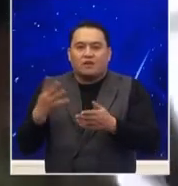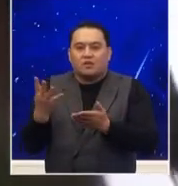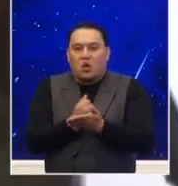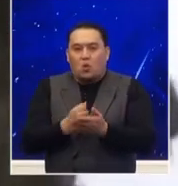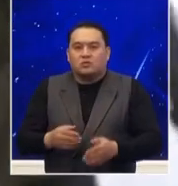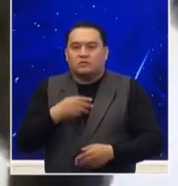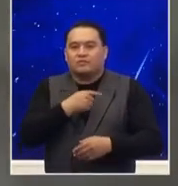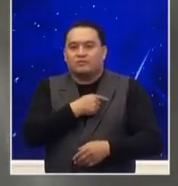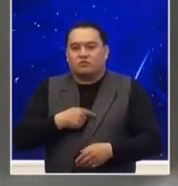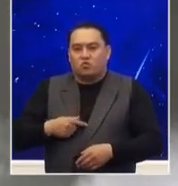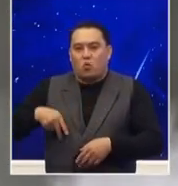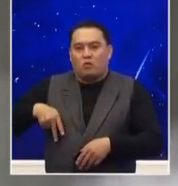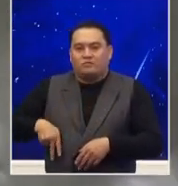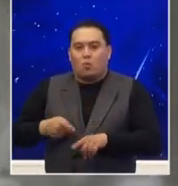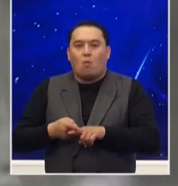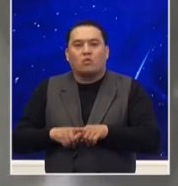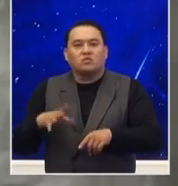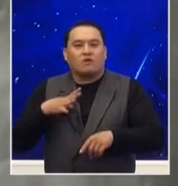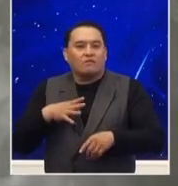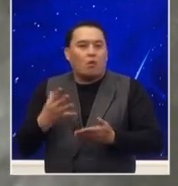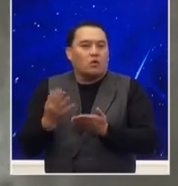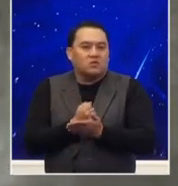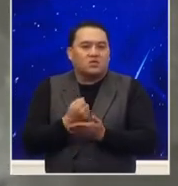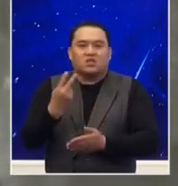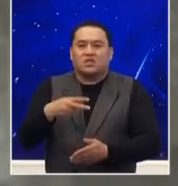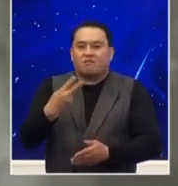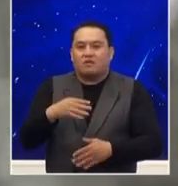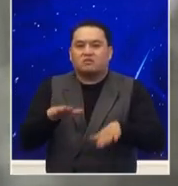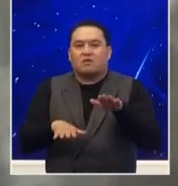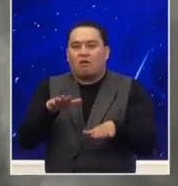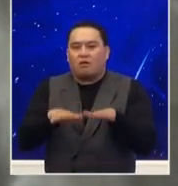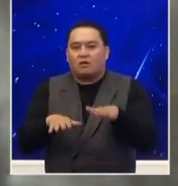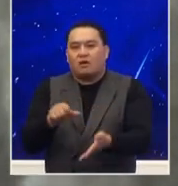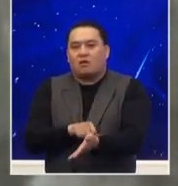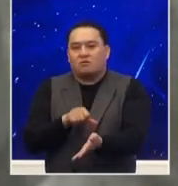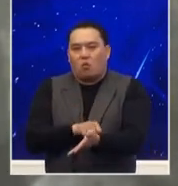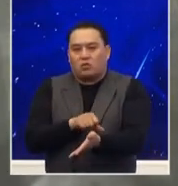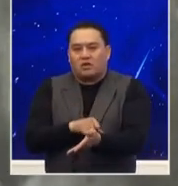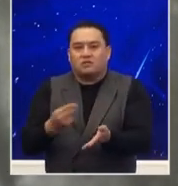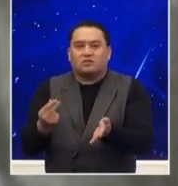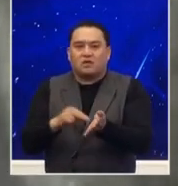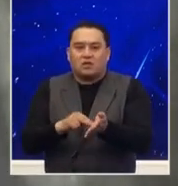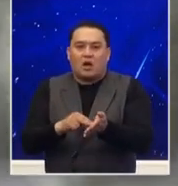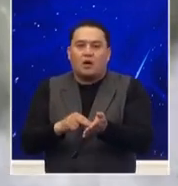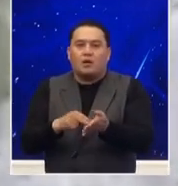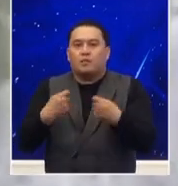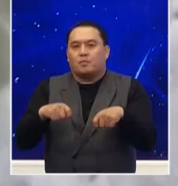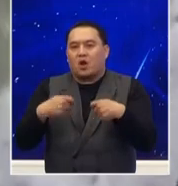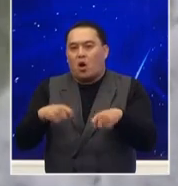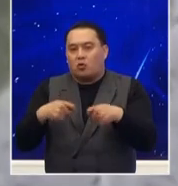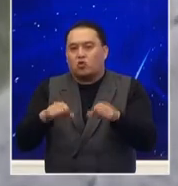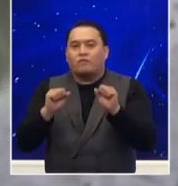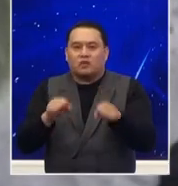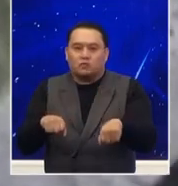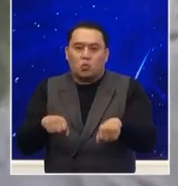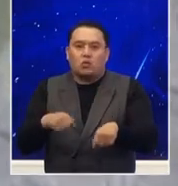в ходе обыска. Из незаконного оборота изъято около 20 килограммов наркотических средств. Цена продукции при розничной